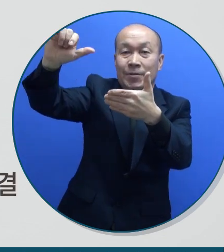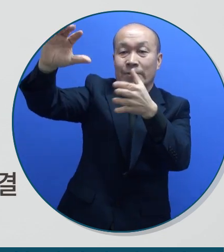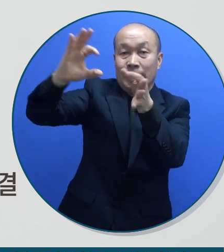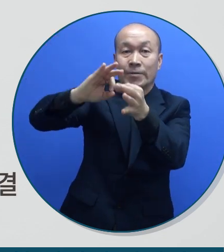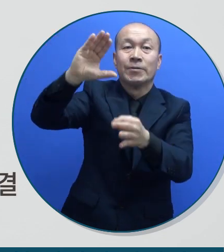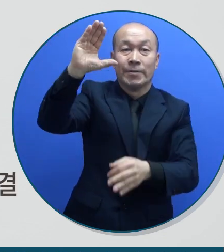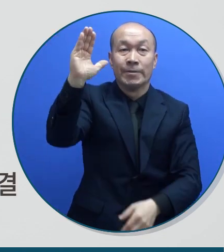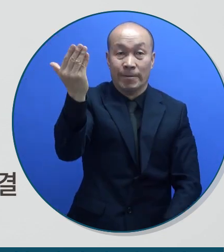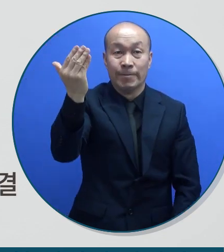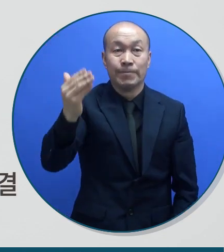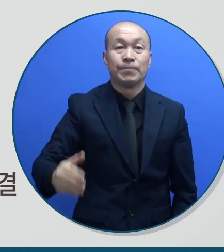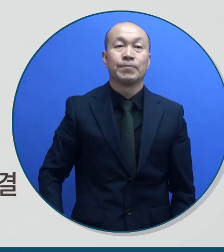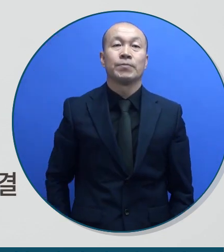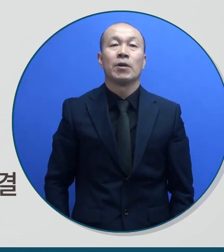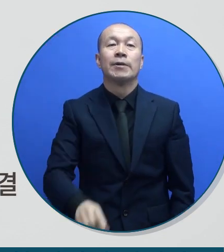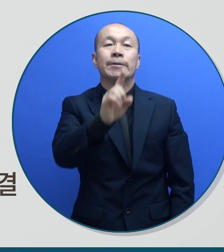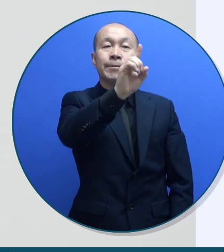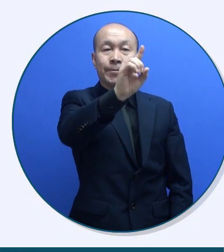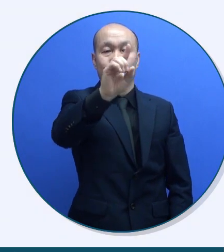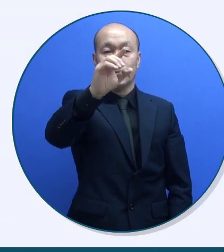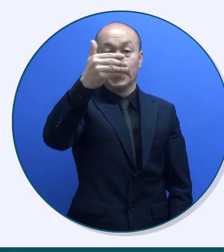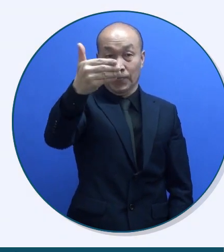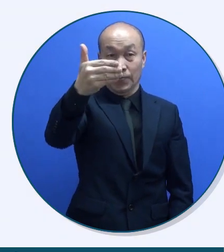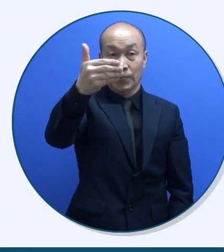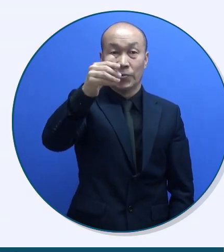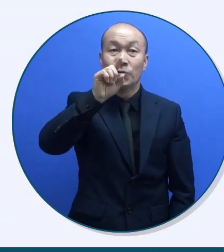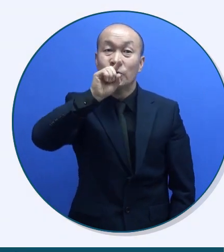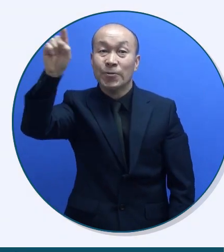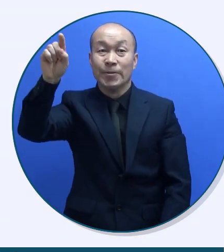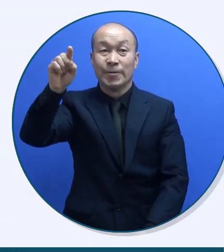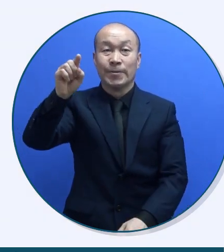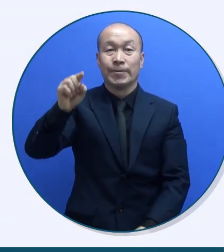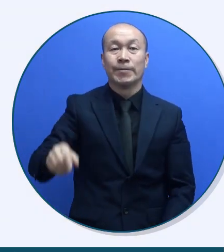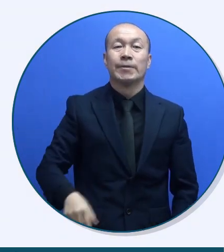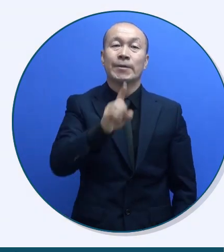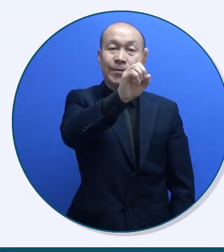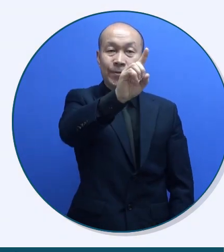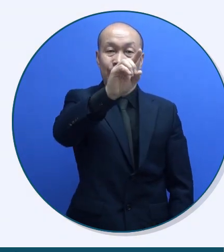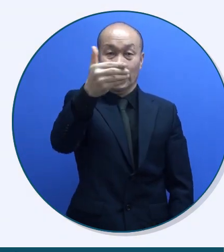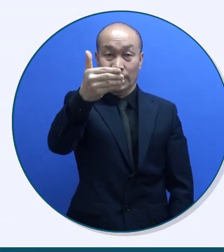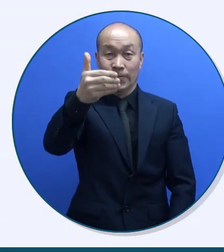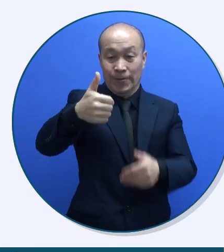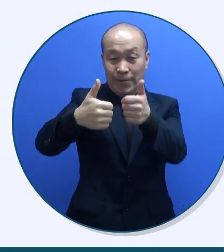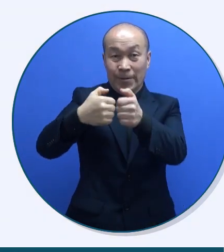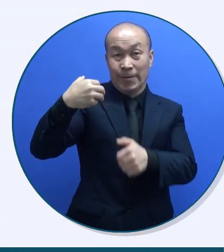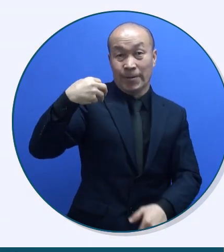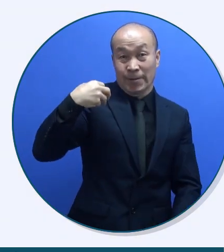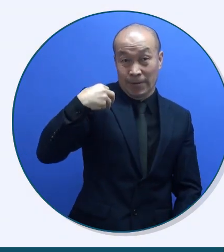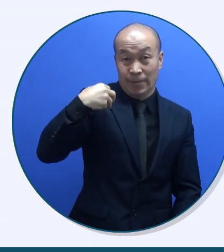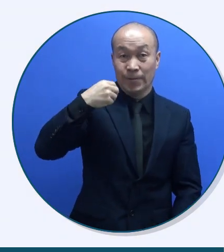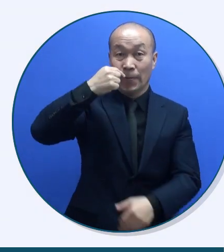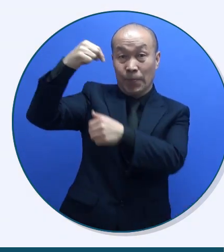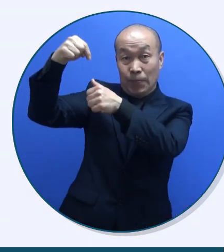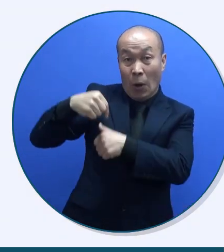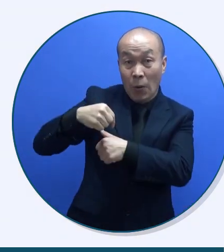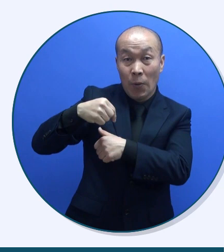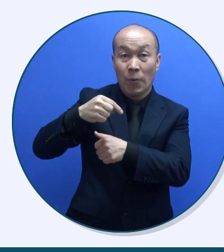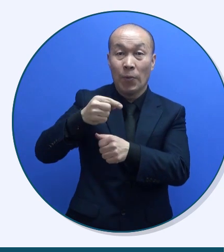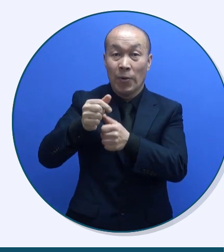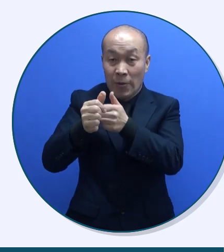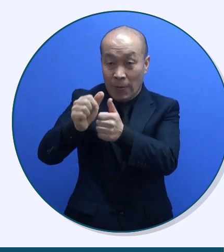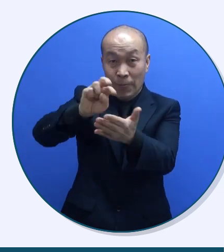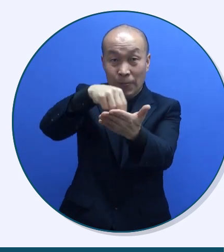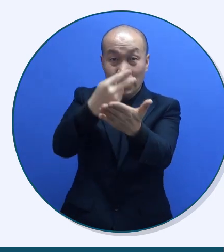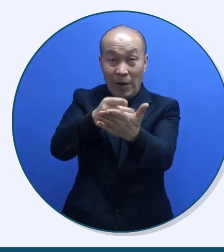바로 119와 통화 연결이 됩니다. 119에 신고했다면 119 상담 요원의 지시에 따라 쓰러진 사람의